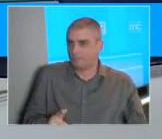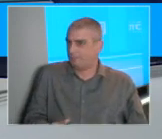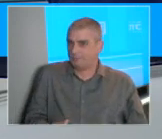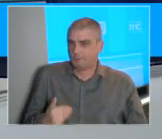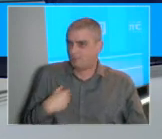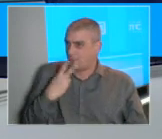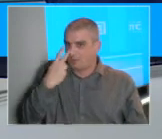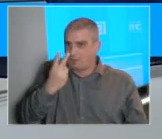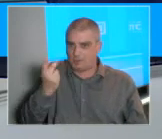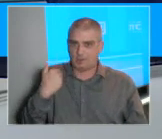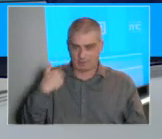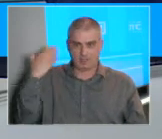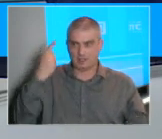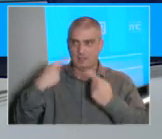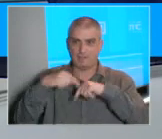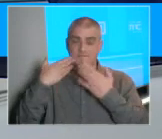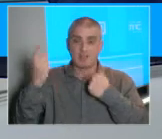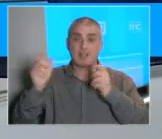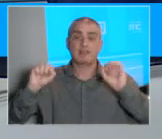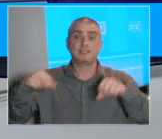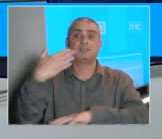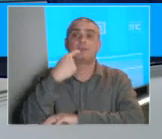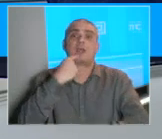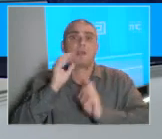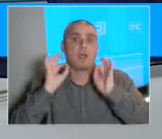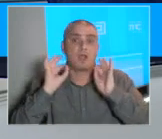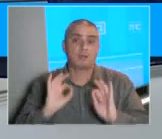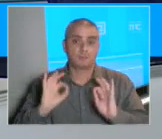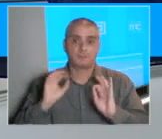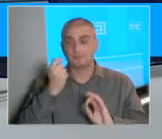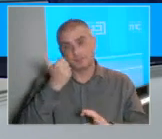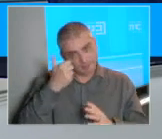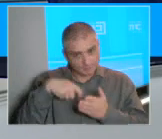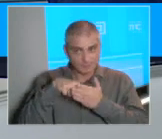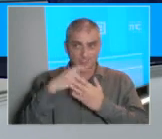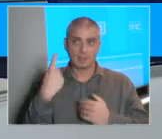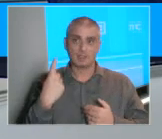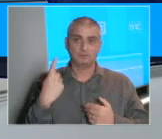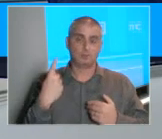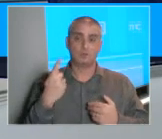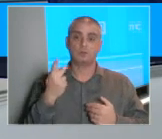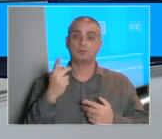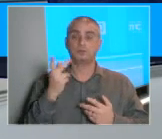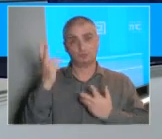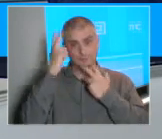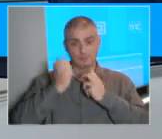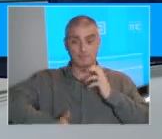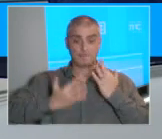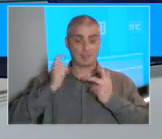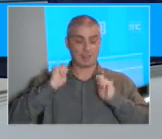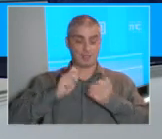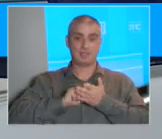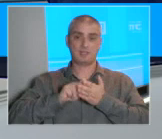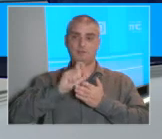לא הראינו בסין, כי אני הייתי שם בוועידה, נשיא המדינה אמר בפירוש, קצת תיקן את עצמו, אבל שהוא ציפה שברגע שיהיה